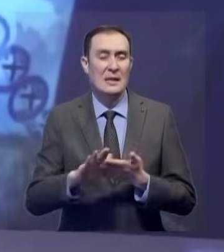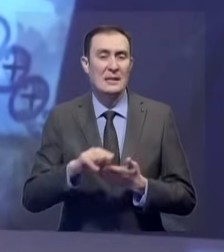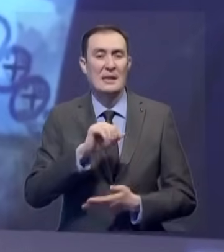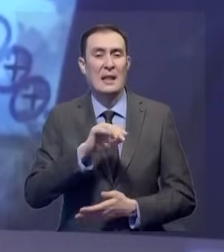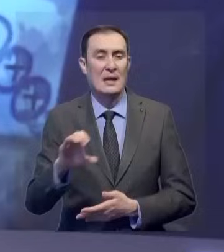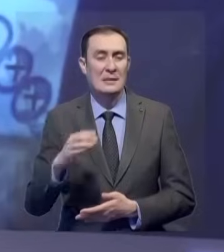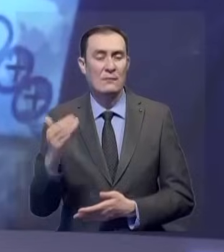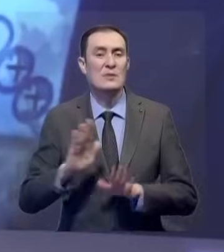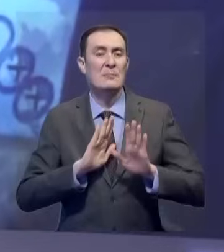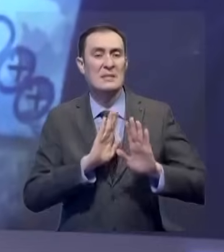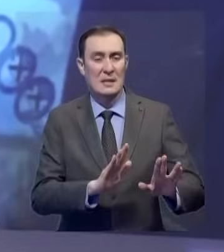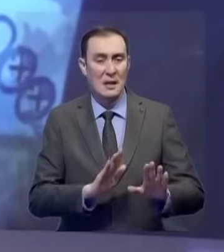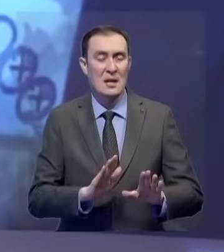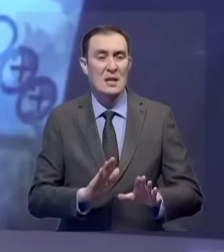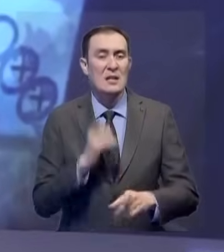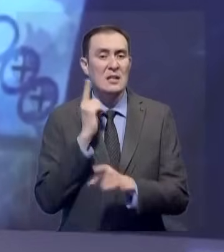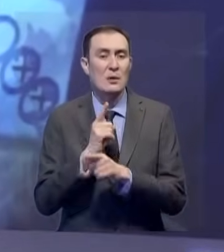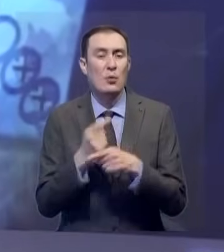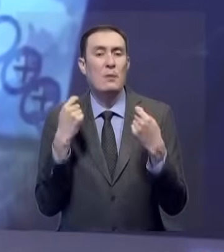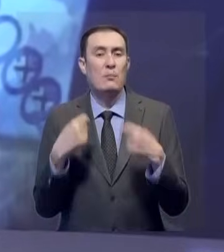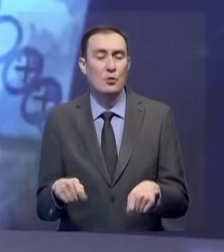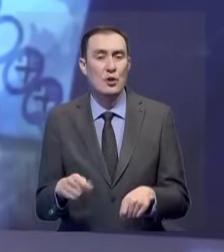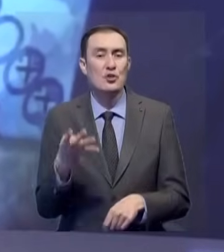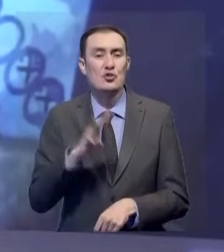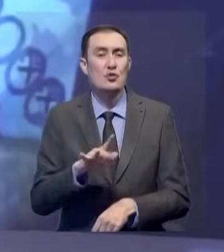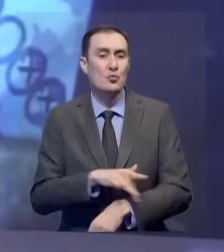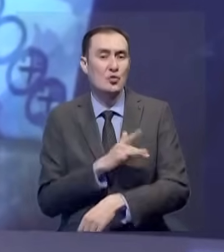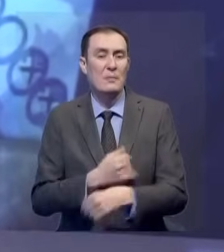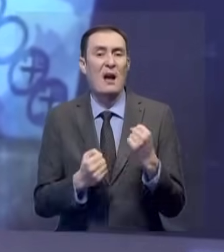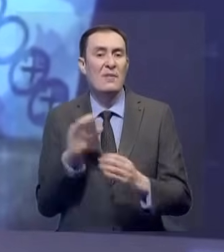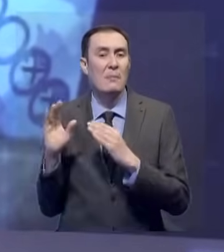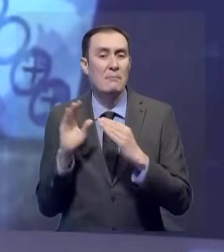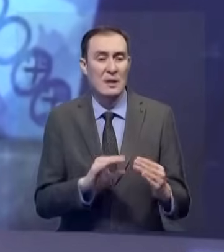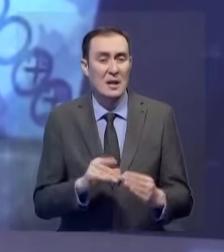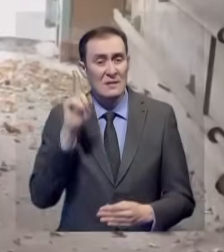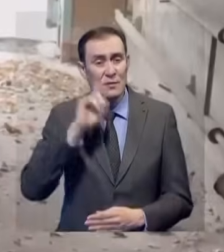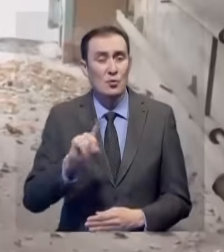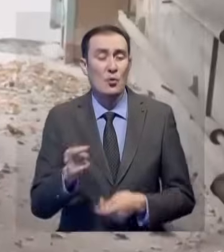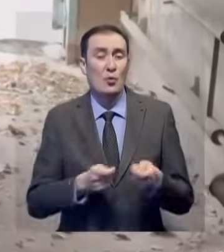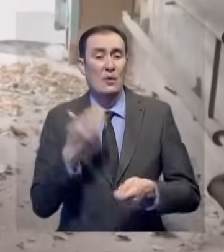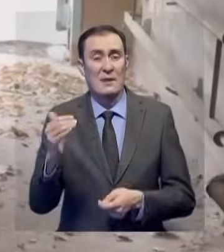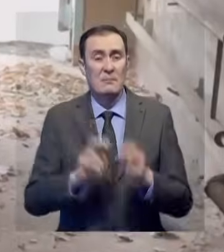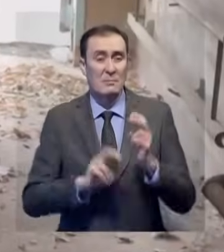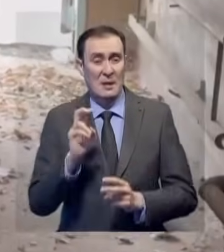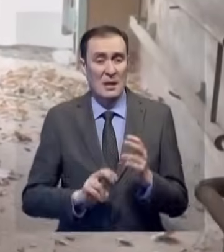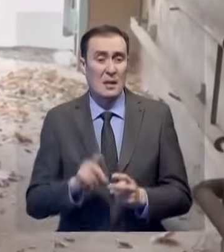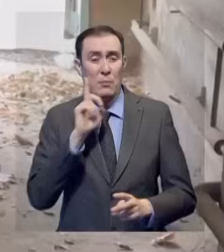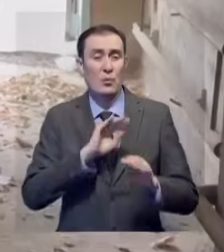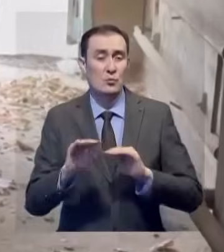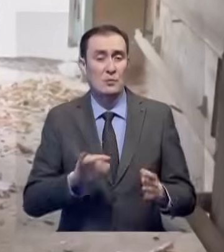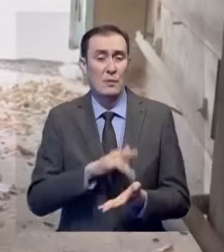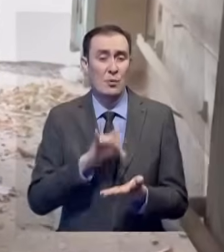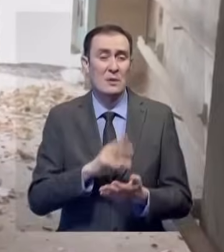Тазат Алас и его заместитель незаконно продали 4 служебных автомобиля. Известно, что руководители предприятия